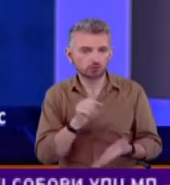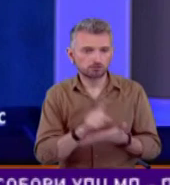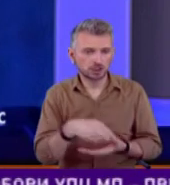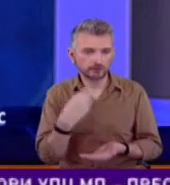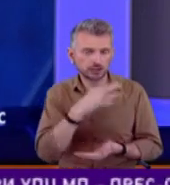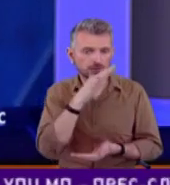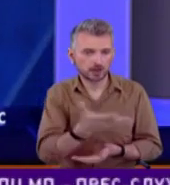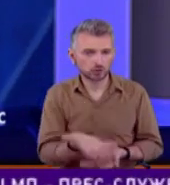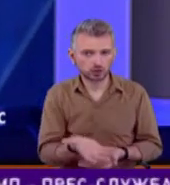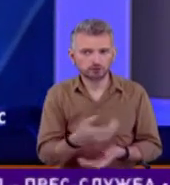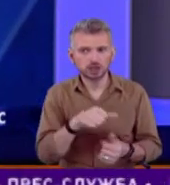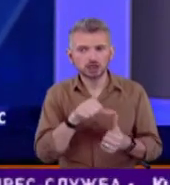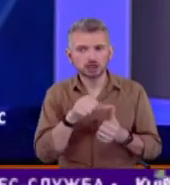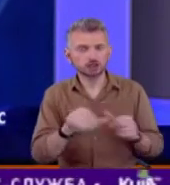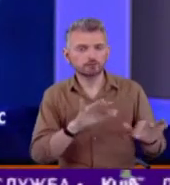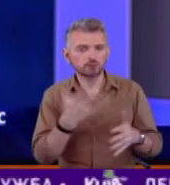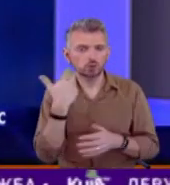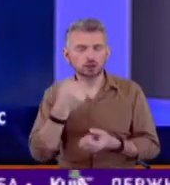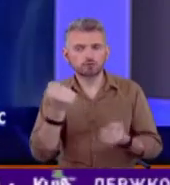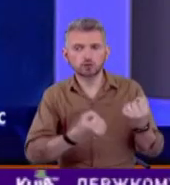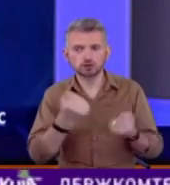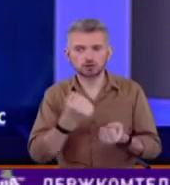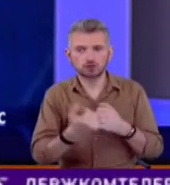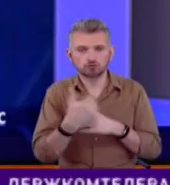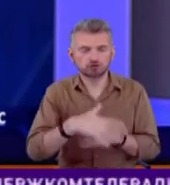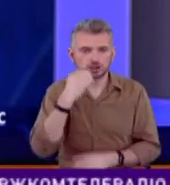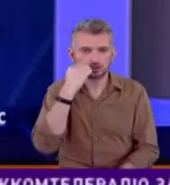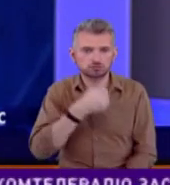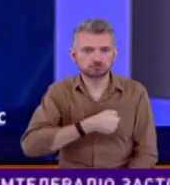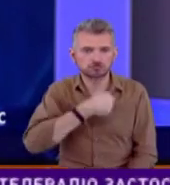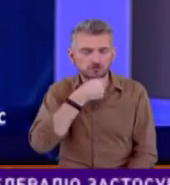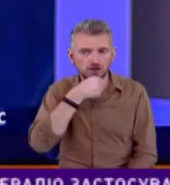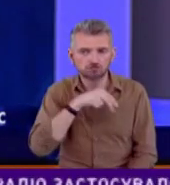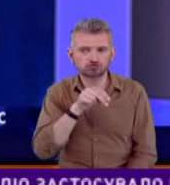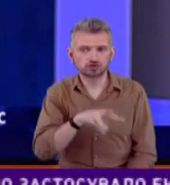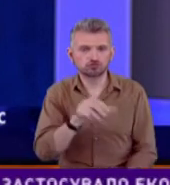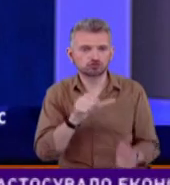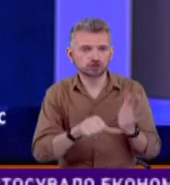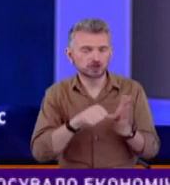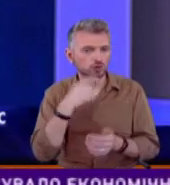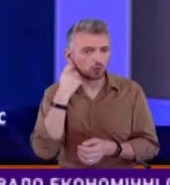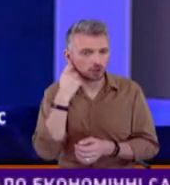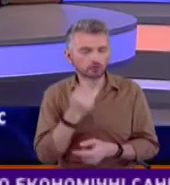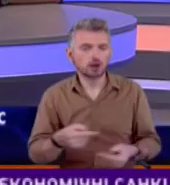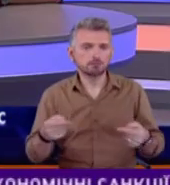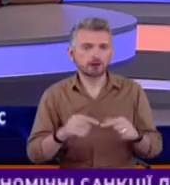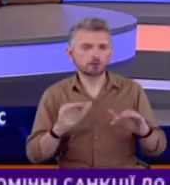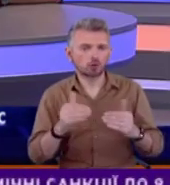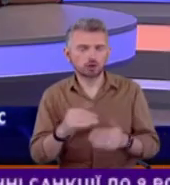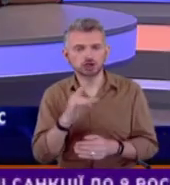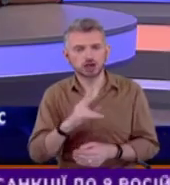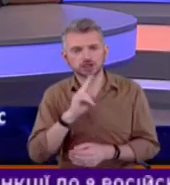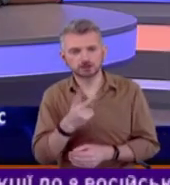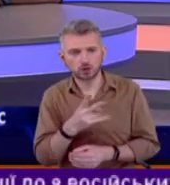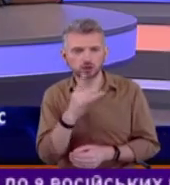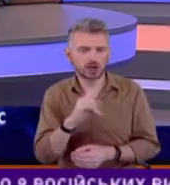на 5 років. Ну, крім випадки, коли водій вже старше, ніж 60 років, певні обмеження раз на 2 роки чи на